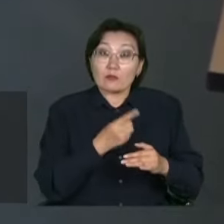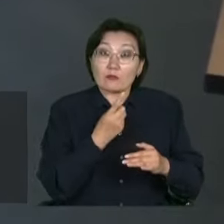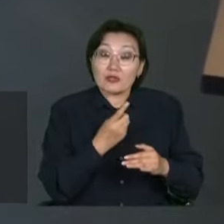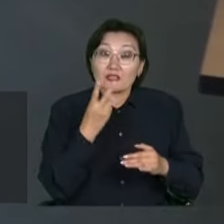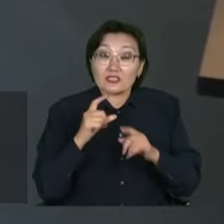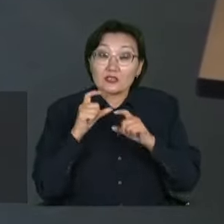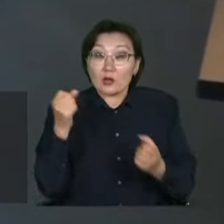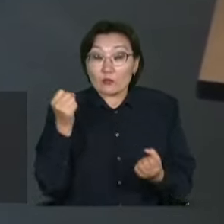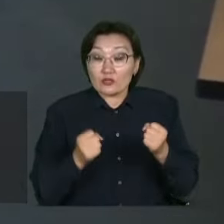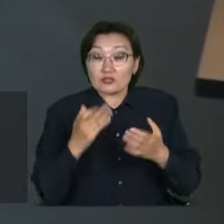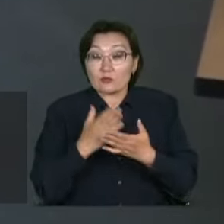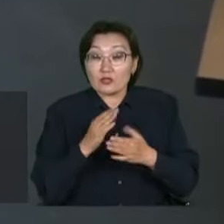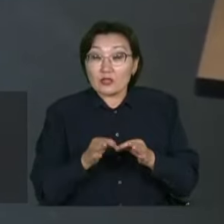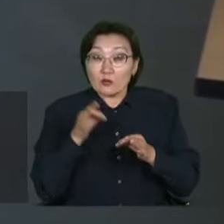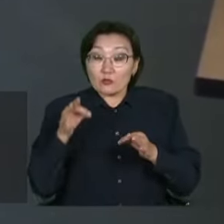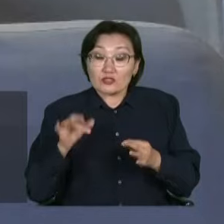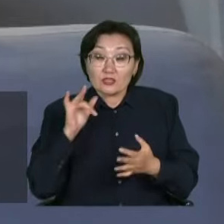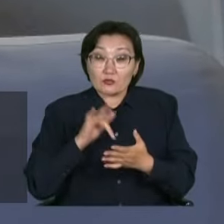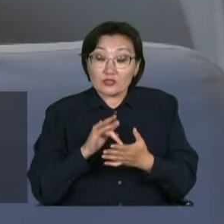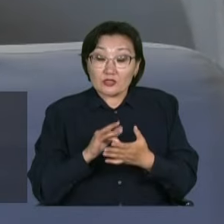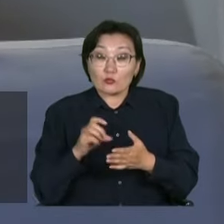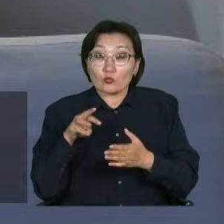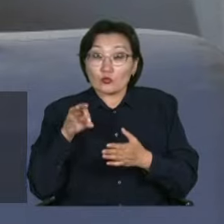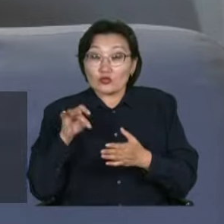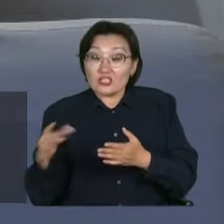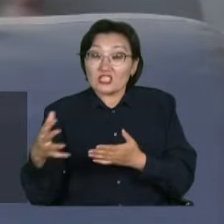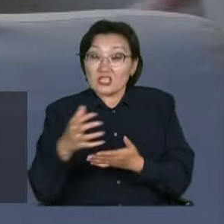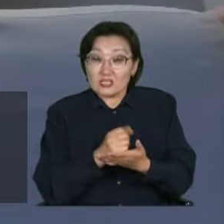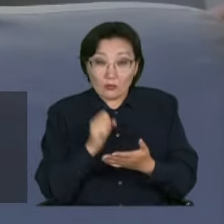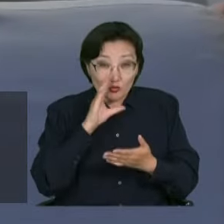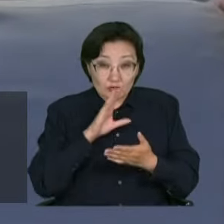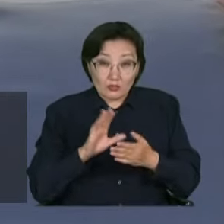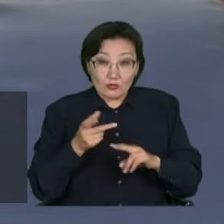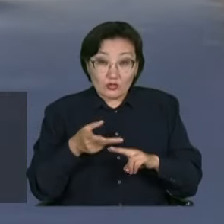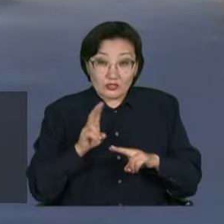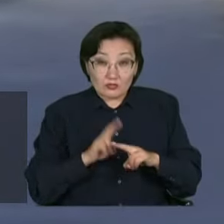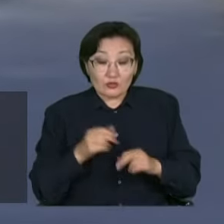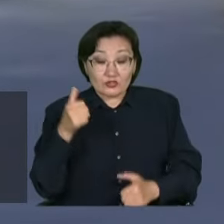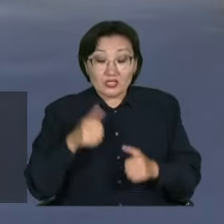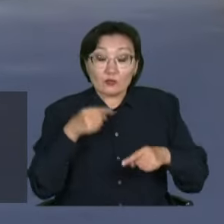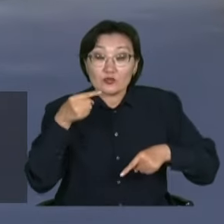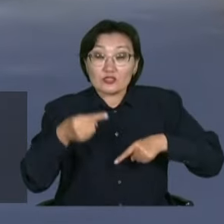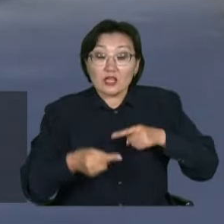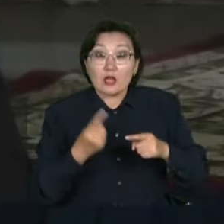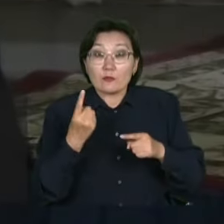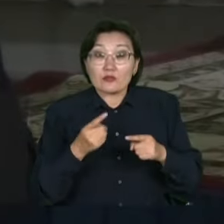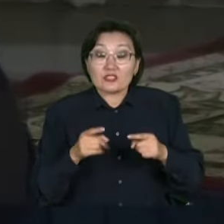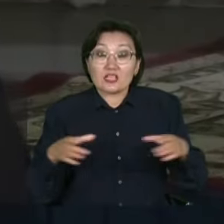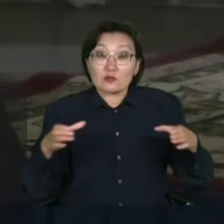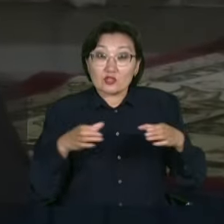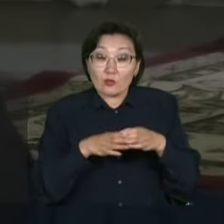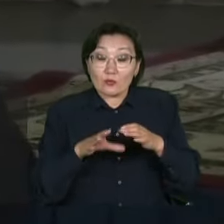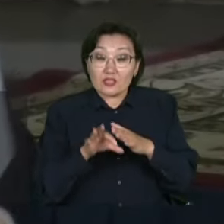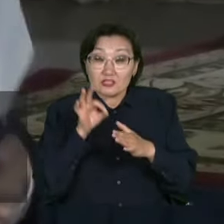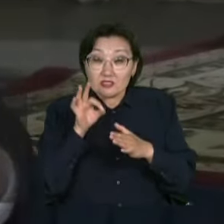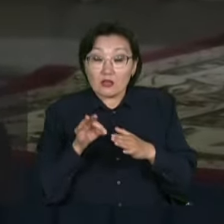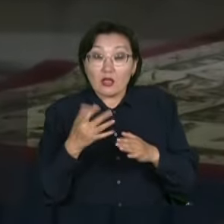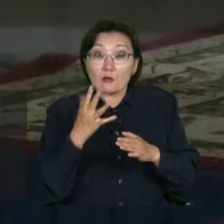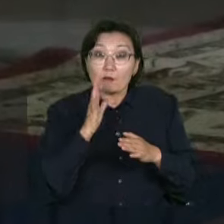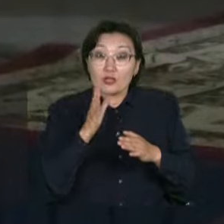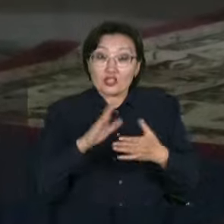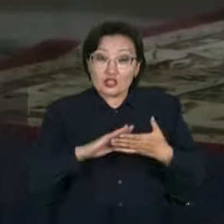жүк көлігі барлар облыс орталығынан шығатын қоқысты тазартып үлгермейді. Сондықтан тендер арқылы бір ғана операторды анықтап, 5